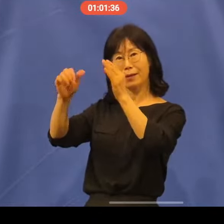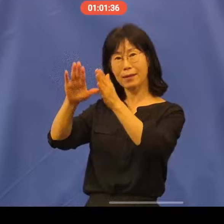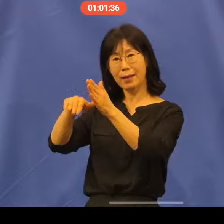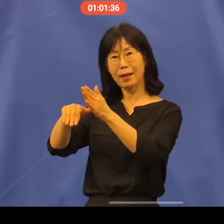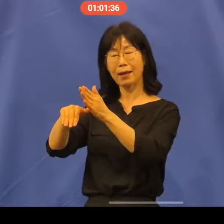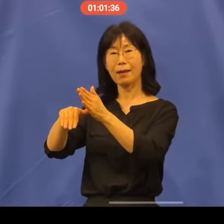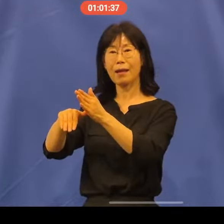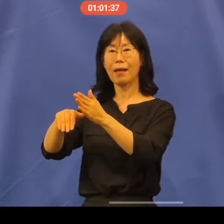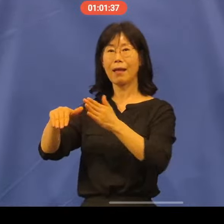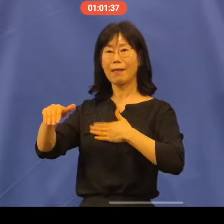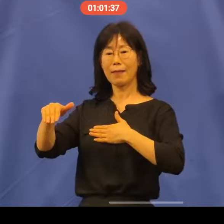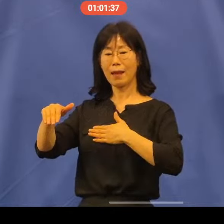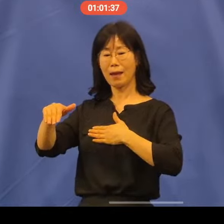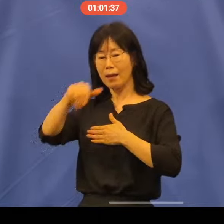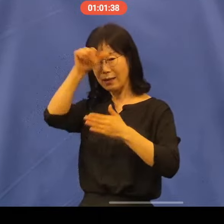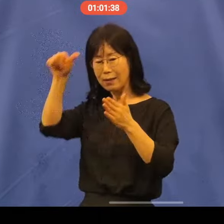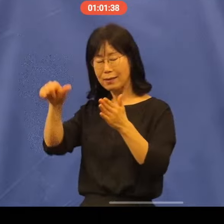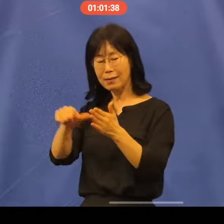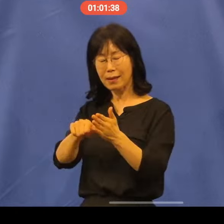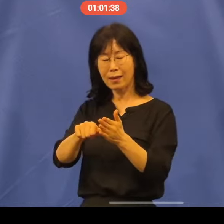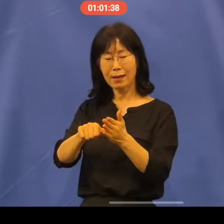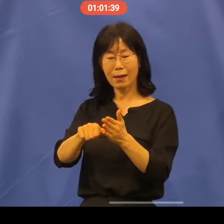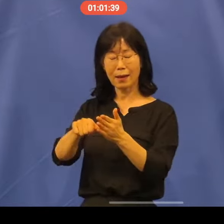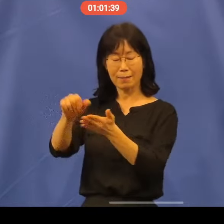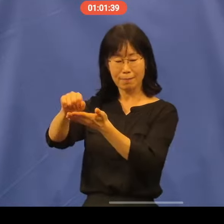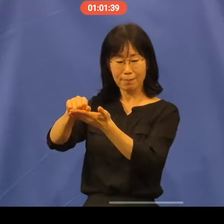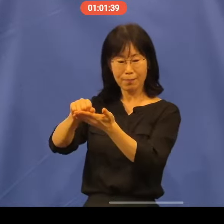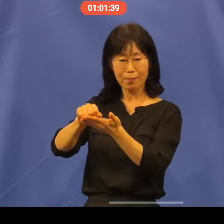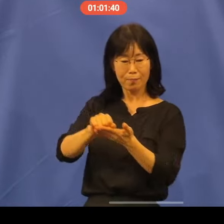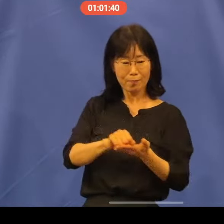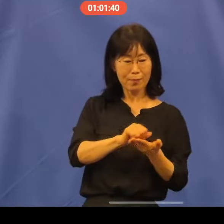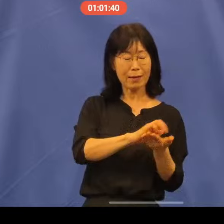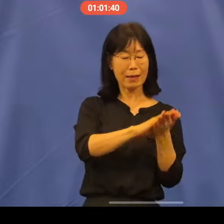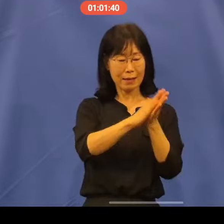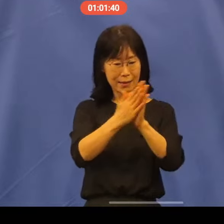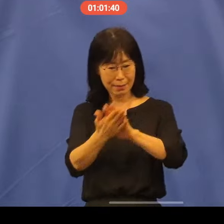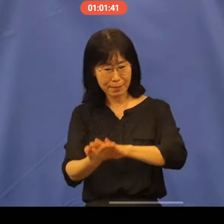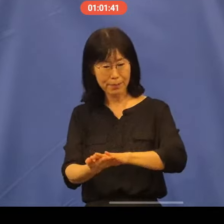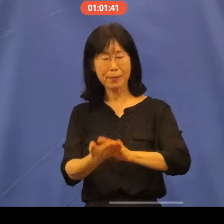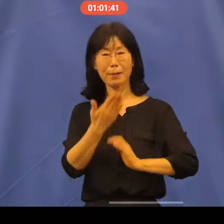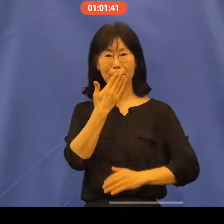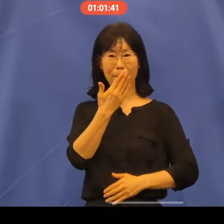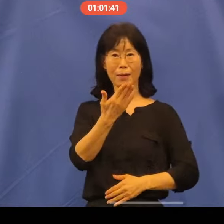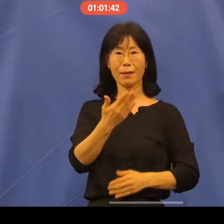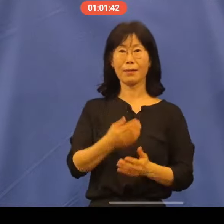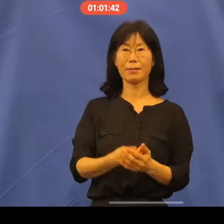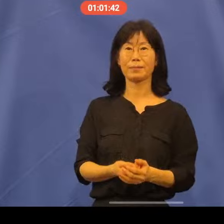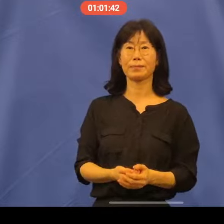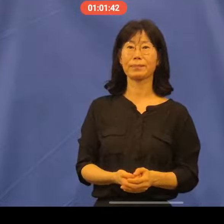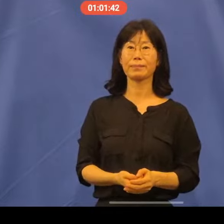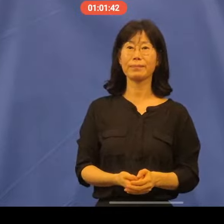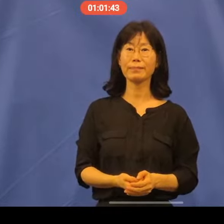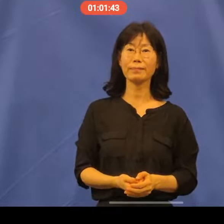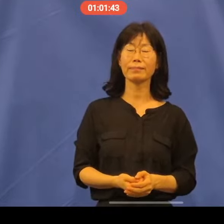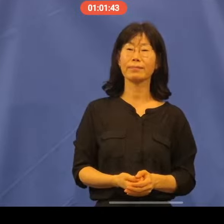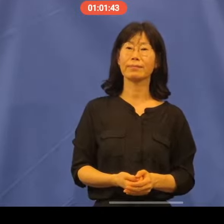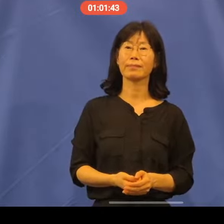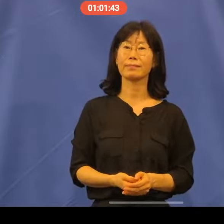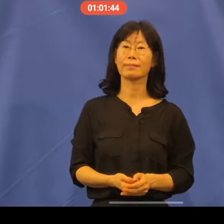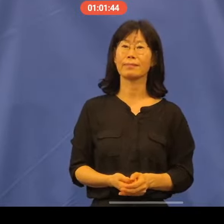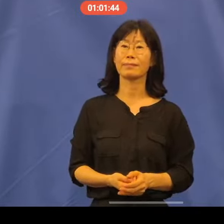우리에게 흘러 넘치게 되는 거죠. 우리는 우리가 예배하는 존재를 닮게 되어 있어요. 예배의 모든 걸 그려야 될 이유가 여기에 있는